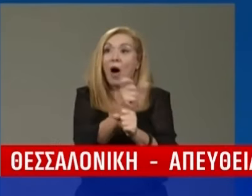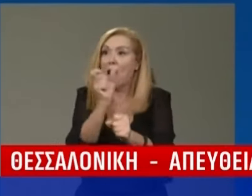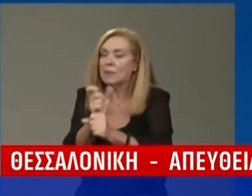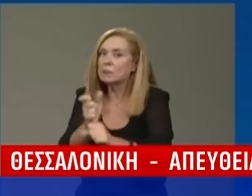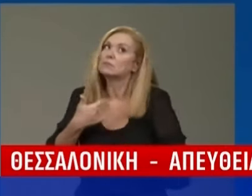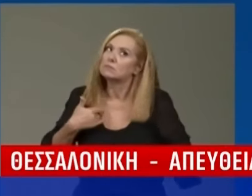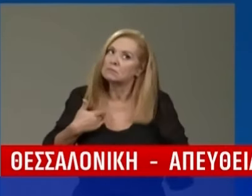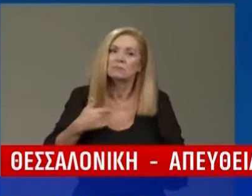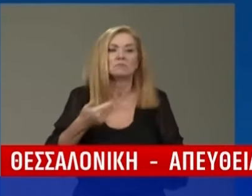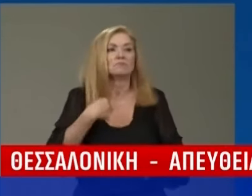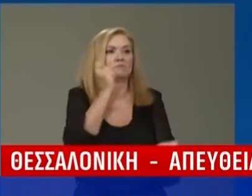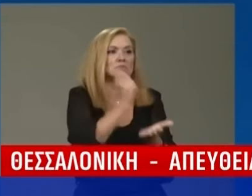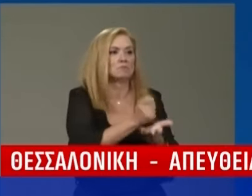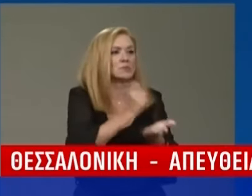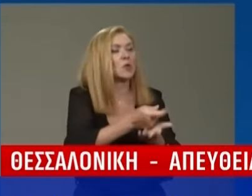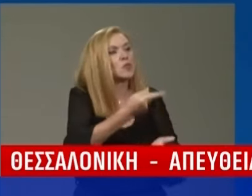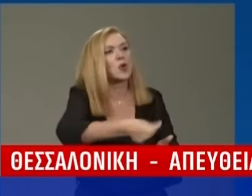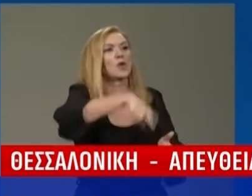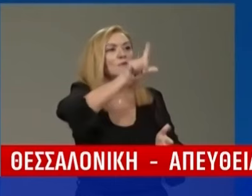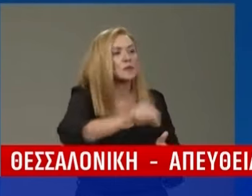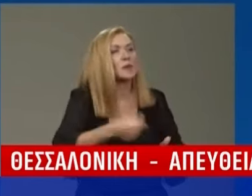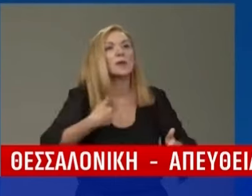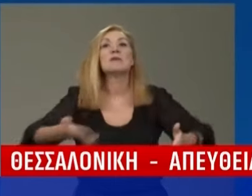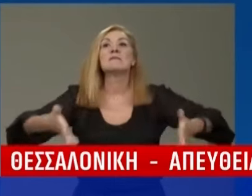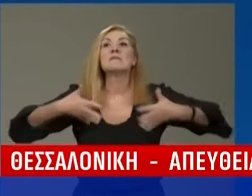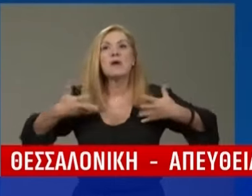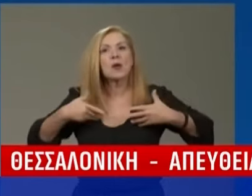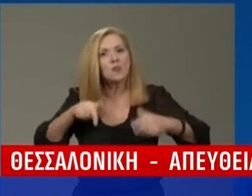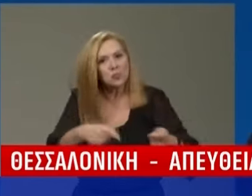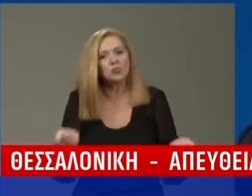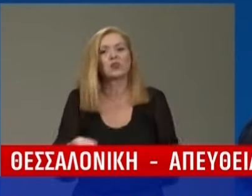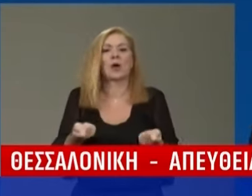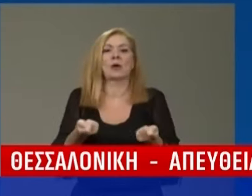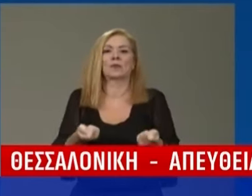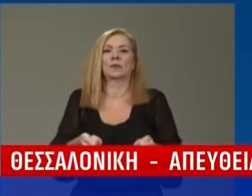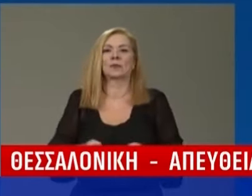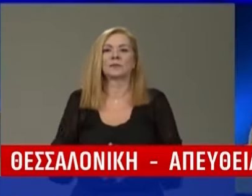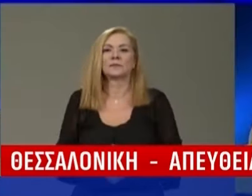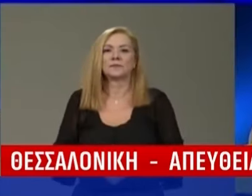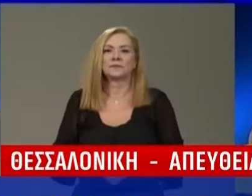πολύ χαρούμενος που κάνουμε σημαντικά βήματα σε αυτή την κατεύθυνση.